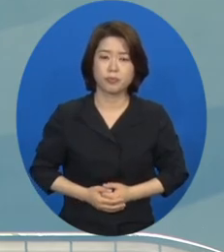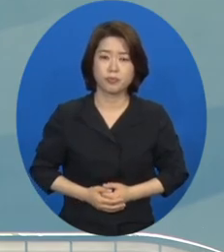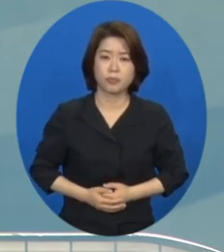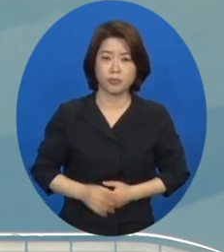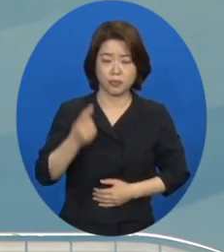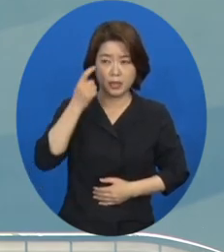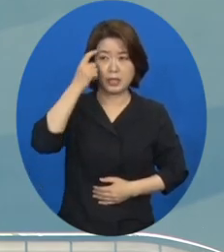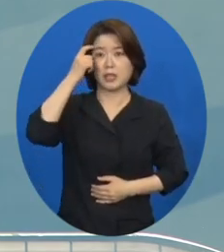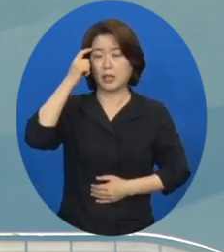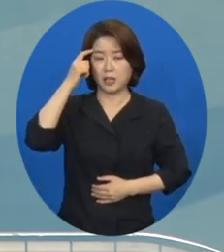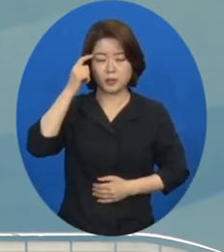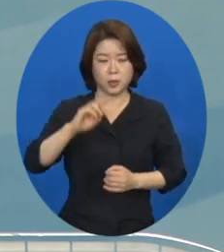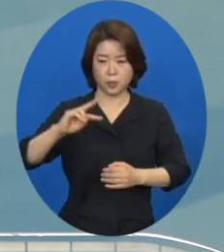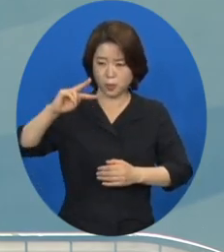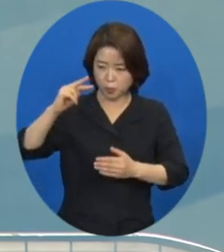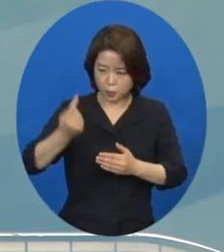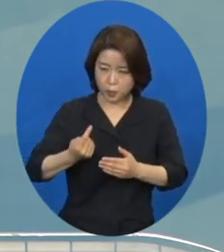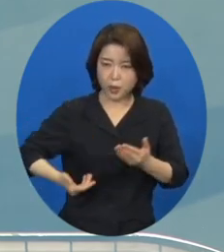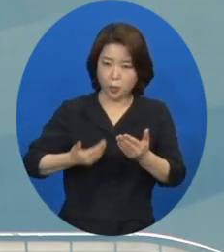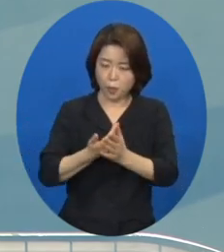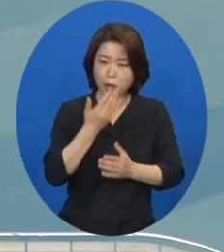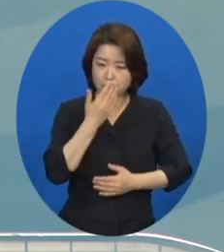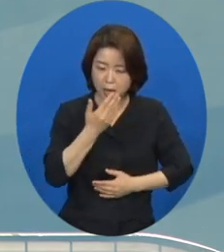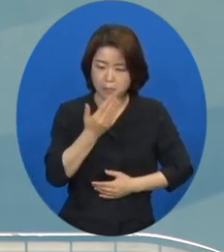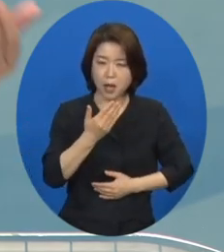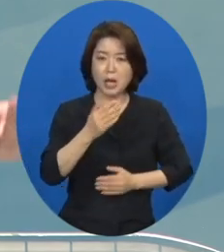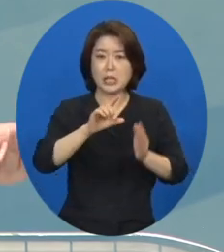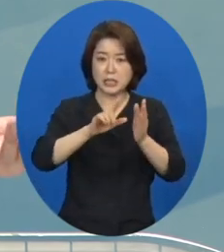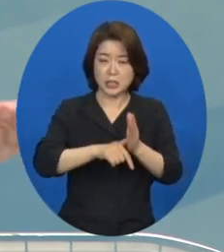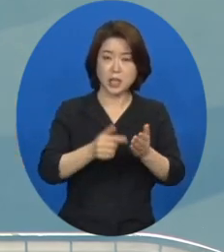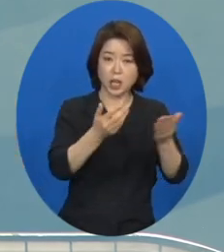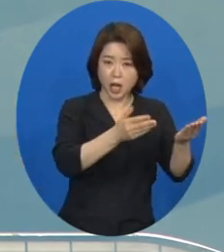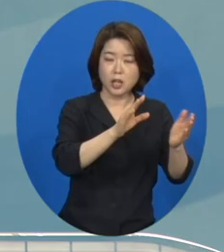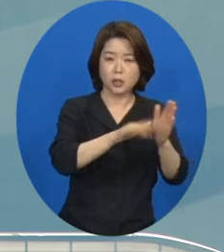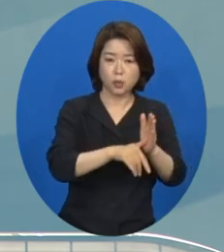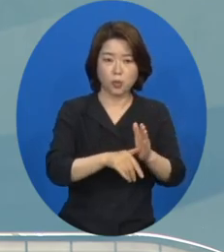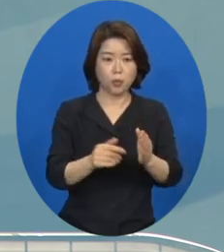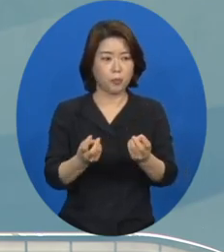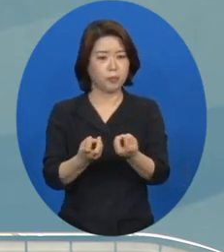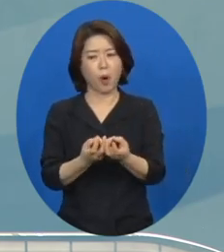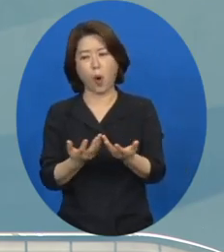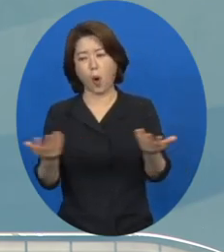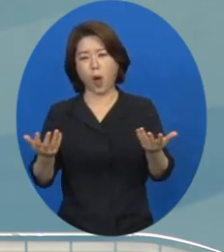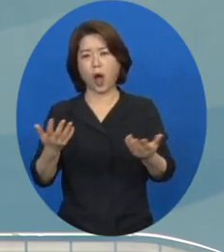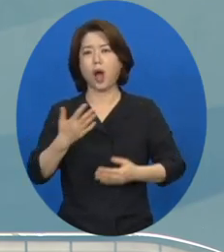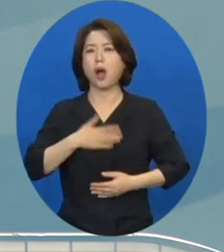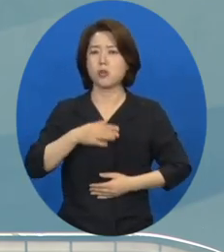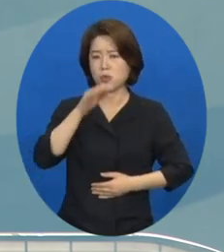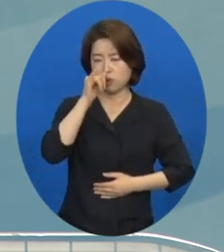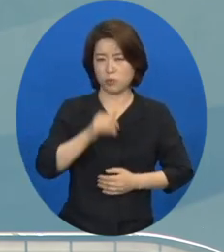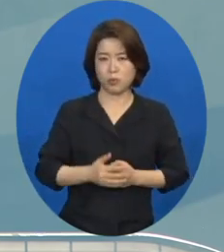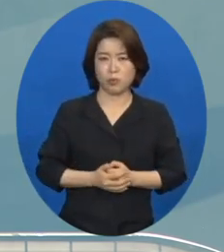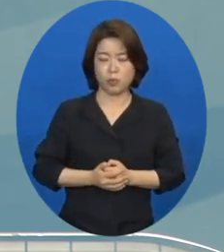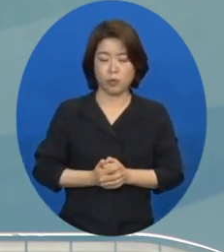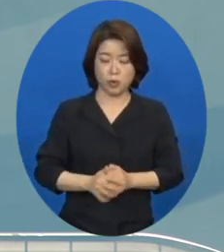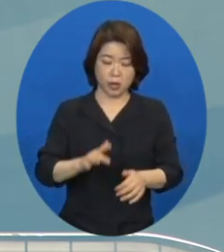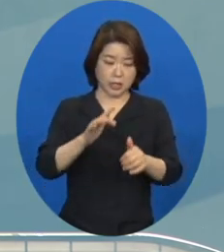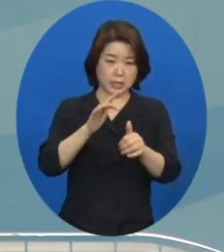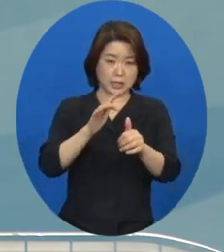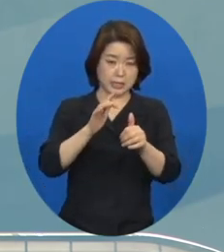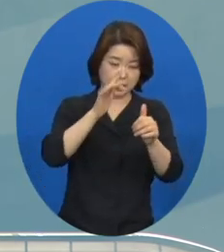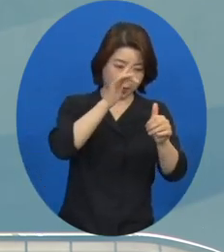깨우쳐 돌이킬 때가 있고 이제는 어쩔 수 없을 때가 있다는 것을 알 수가 있습니다. 사탄이 들어가